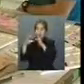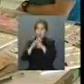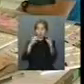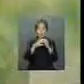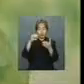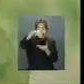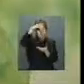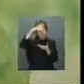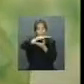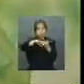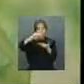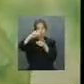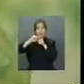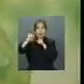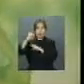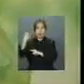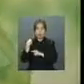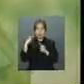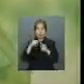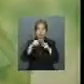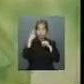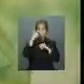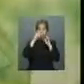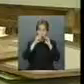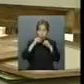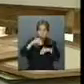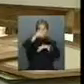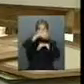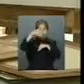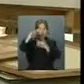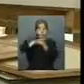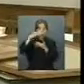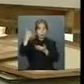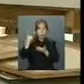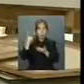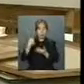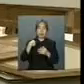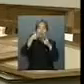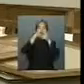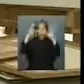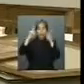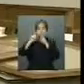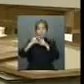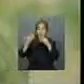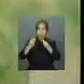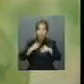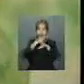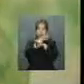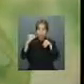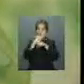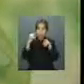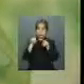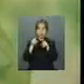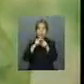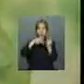วิทยาลัยหากการสอนผู้ที่สนใจนอกพื้นที่โรงเรียนก็มอบประสบการณ์ใหม่ให้ครูผู้อยู่ในวงการสีน้ำมานานเกือบ